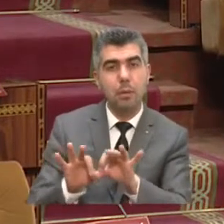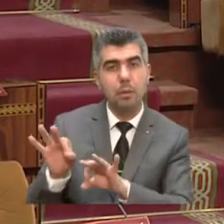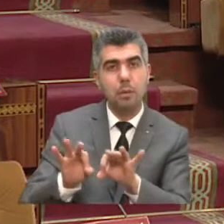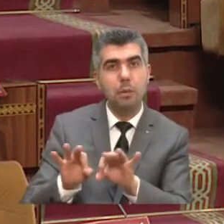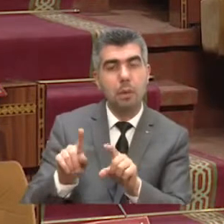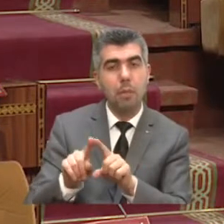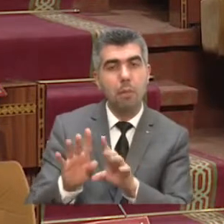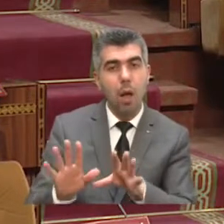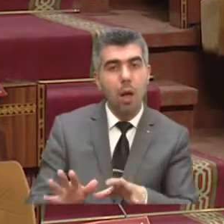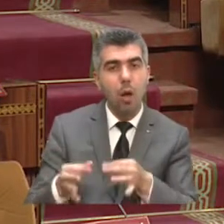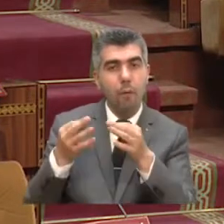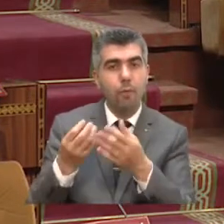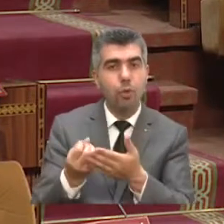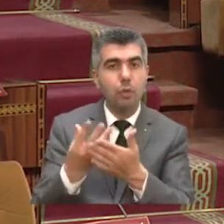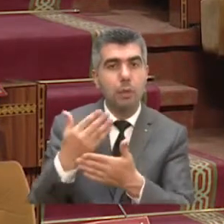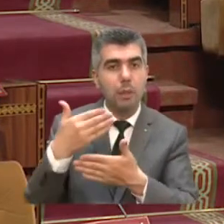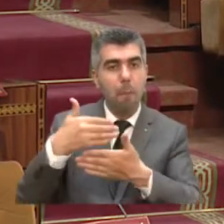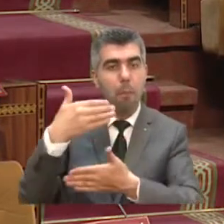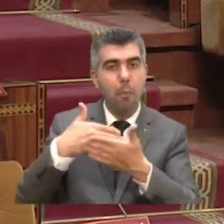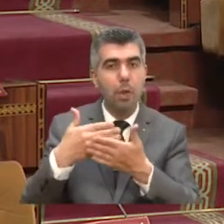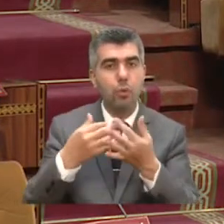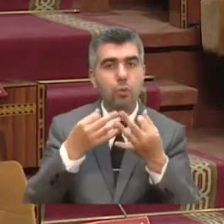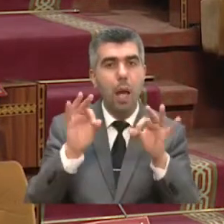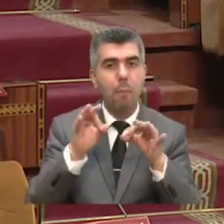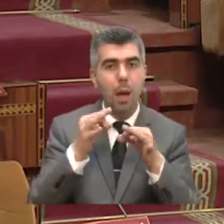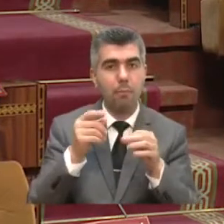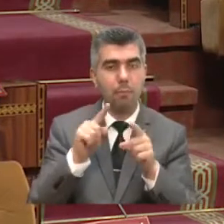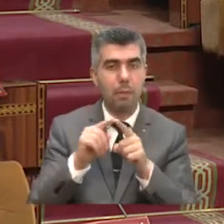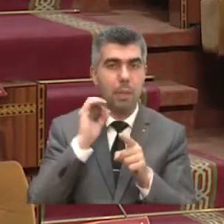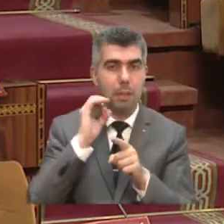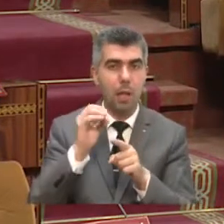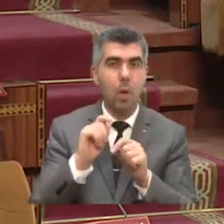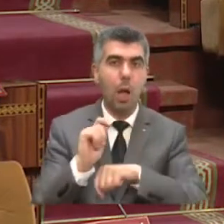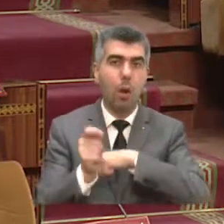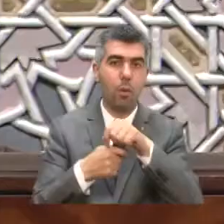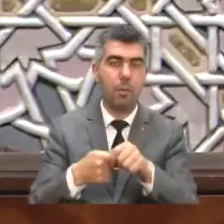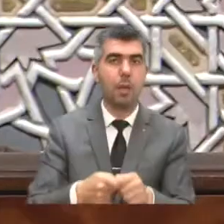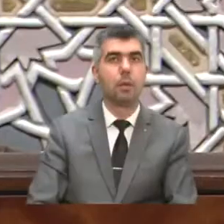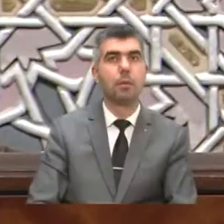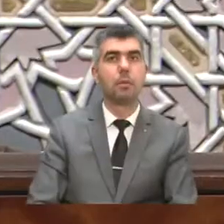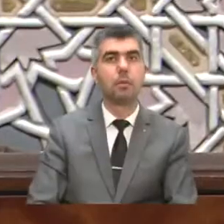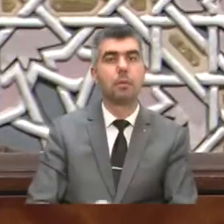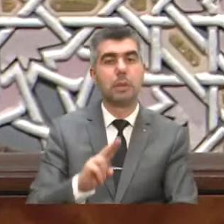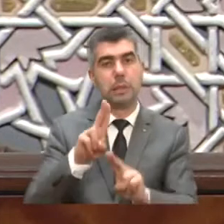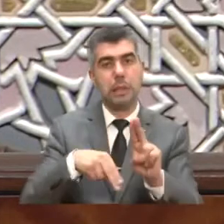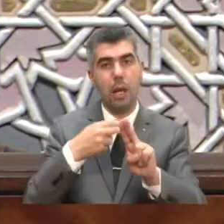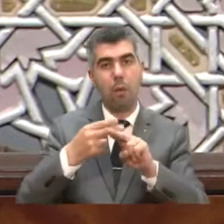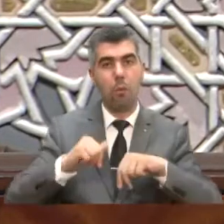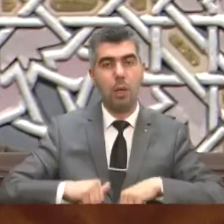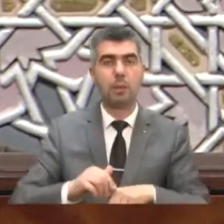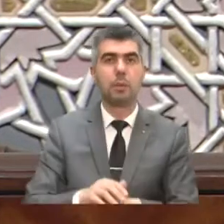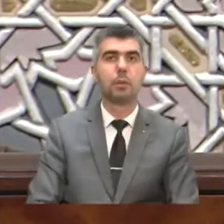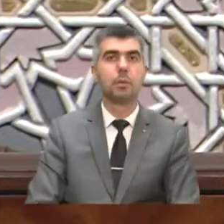مؤسسات لدور الشباب بالعالم القروي؟ وشكرا. شكرا. جواب سيد الوزير.